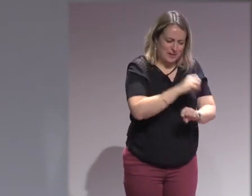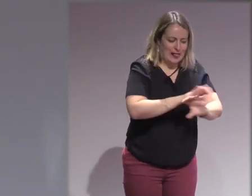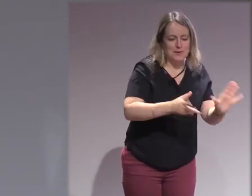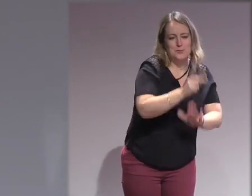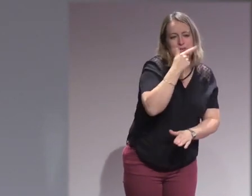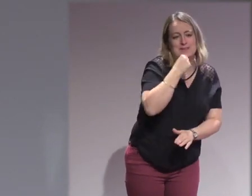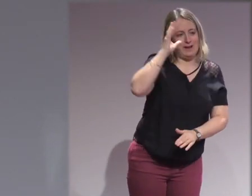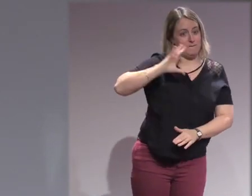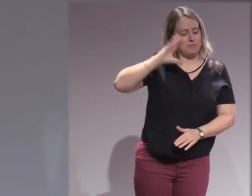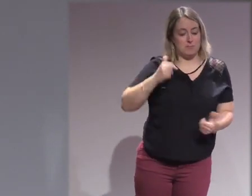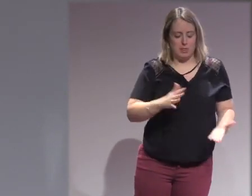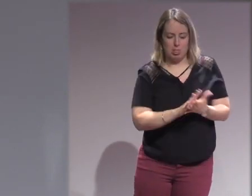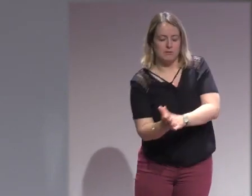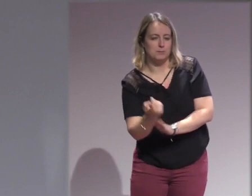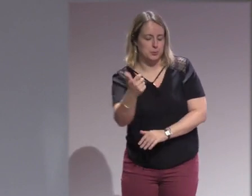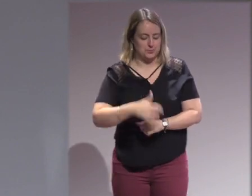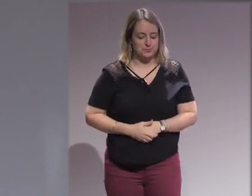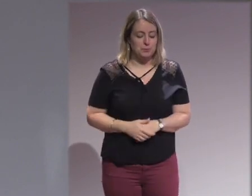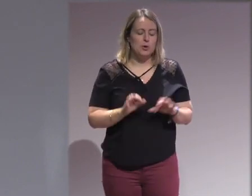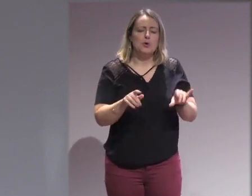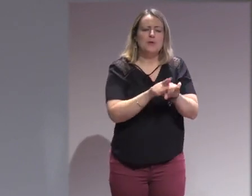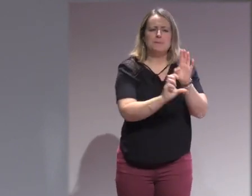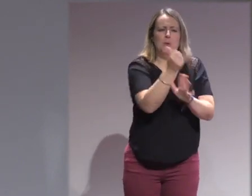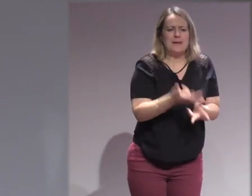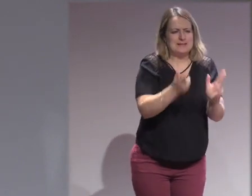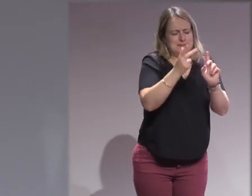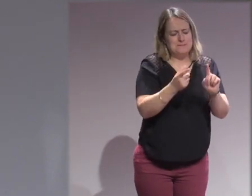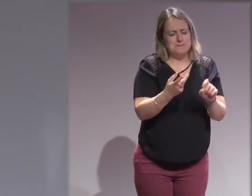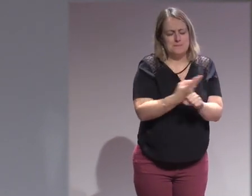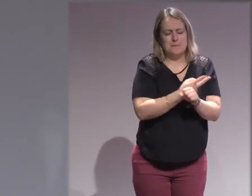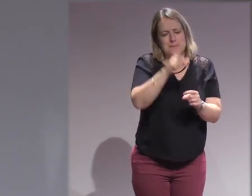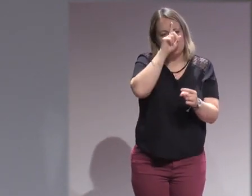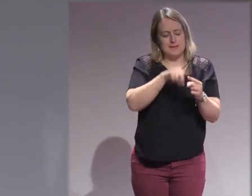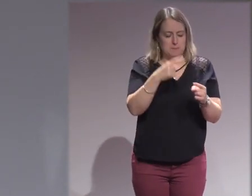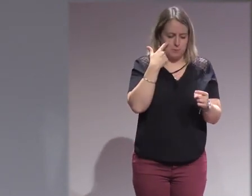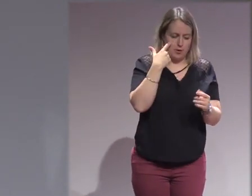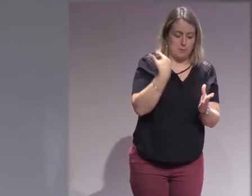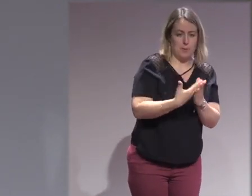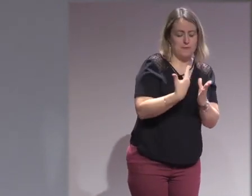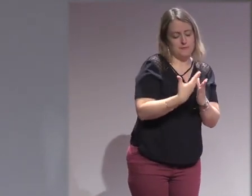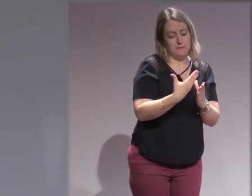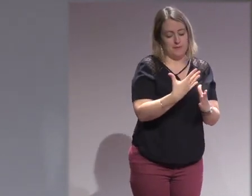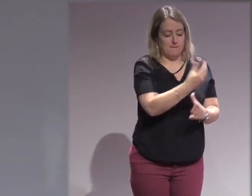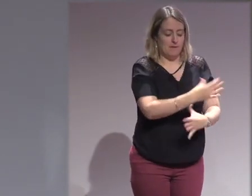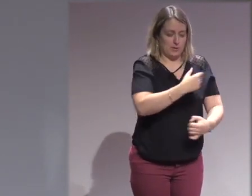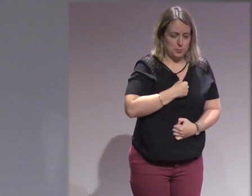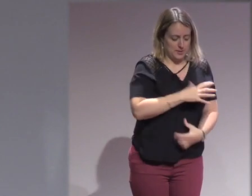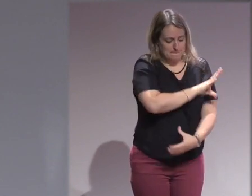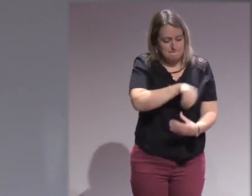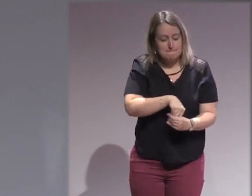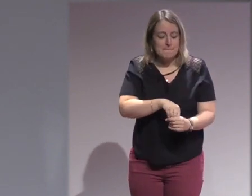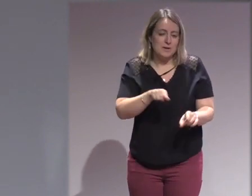extrait, c'était de voir que la présence des personnes adoptées, elle est là pour banaliser l'existence de familles constituées par